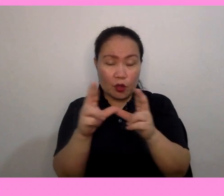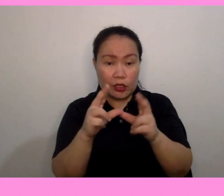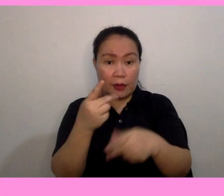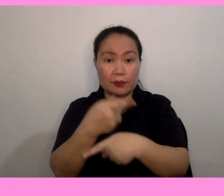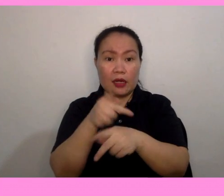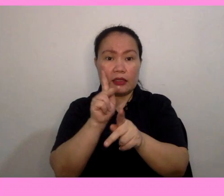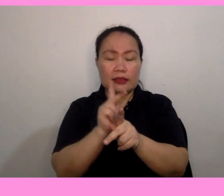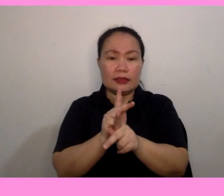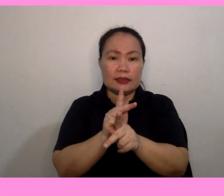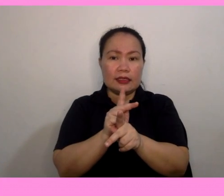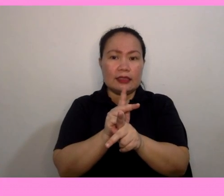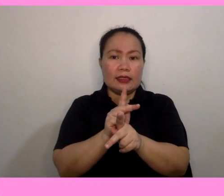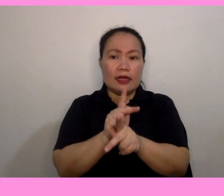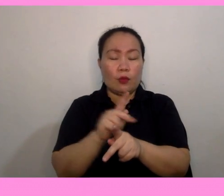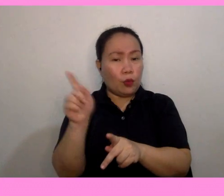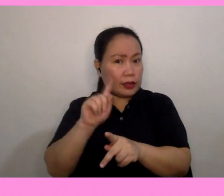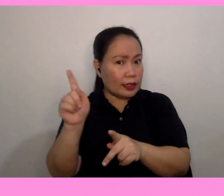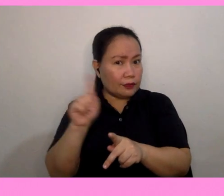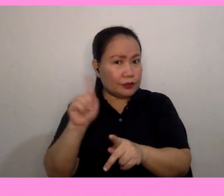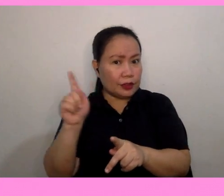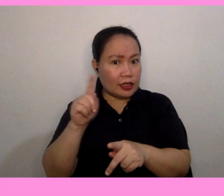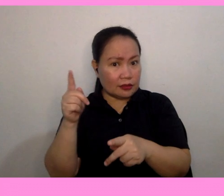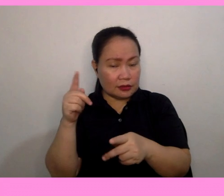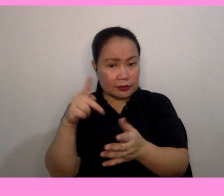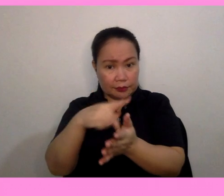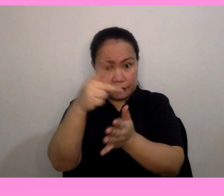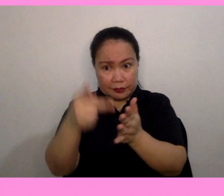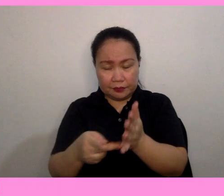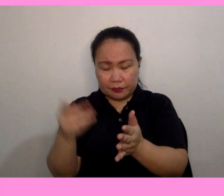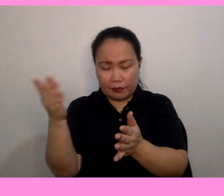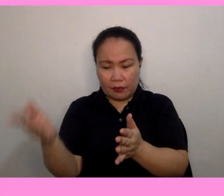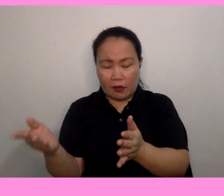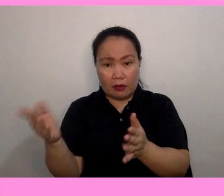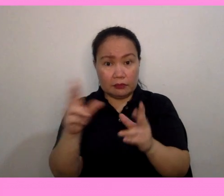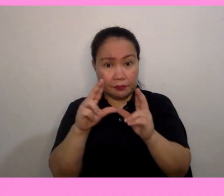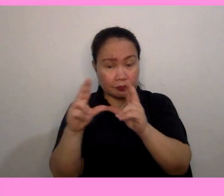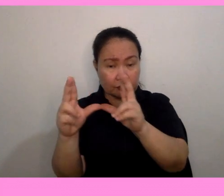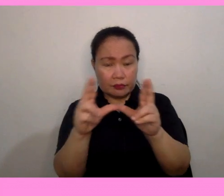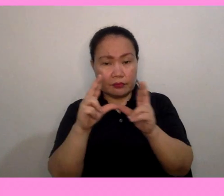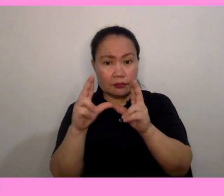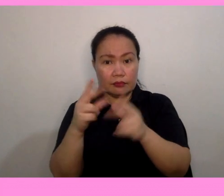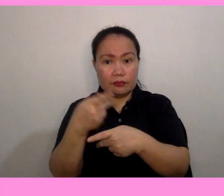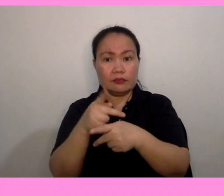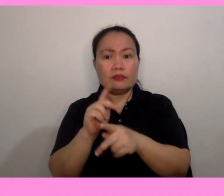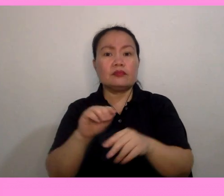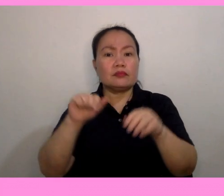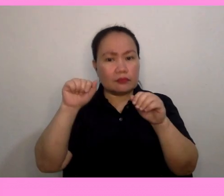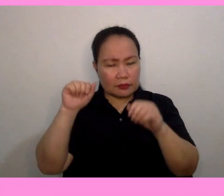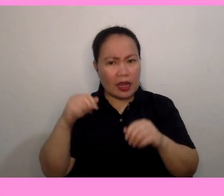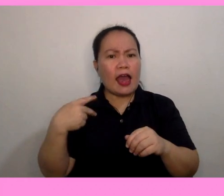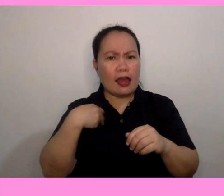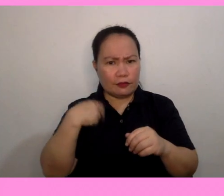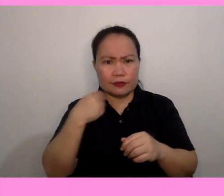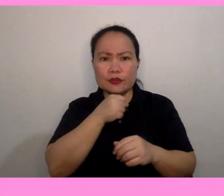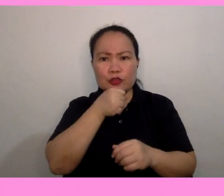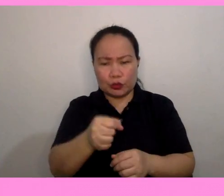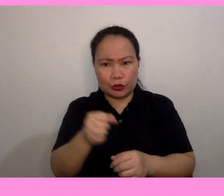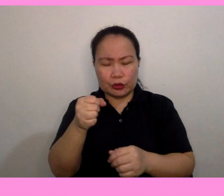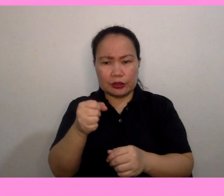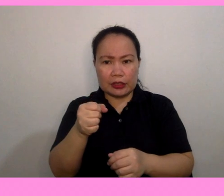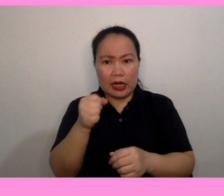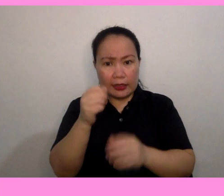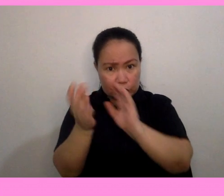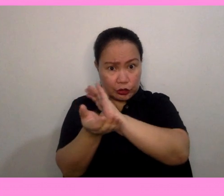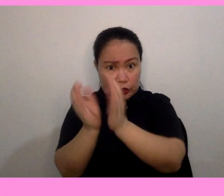dalawa sapagkat anumang pagbabago sa presyo ng kaugnay na produkto ay tiyak na may pagbabago sa demand